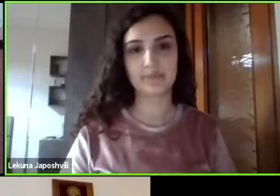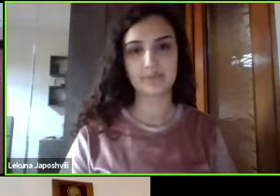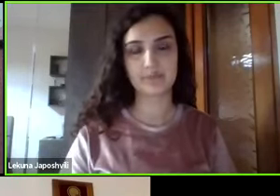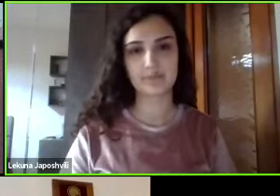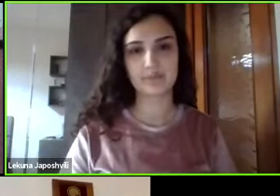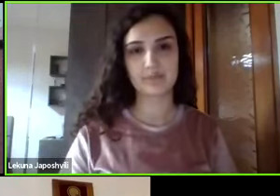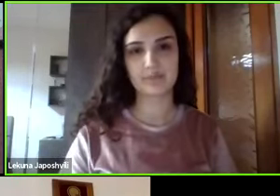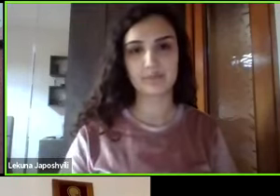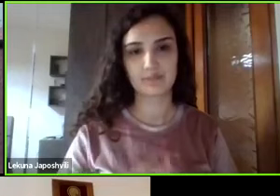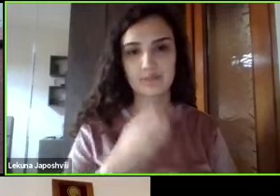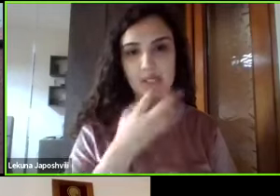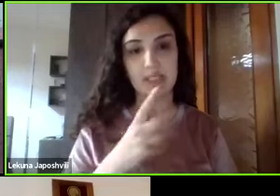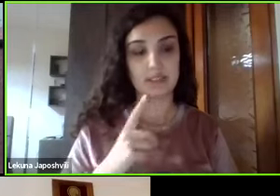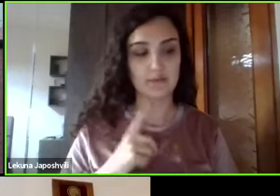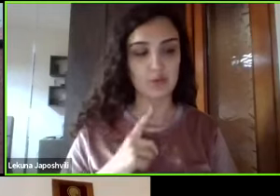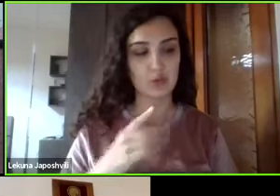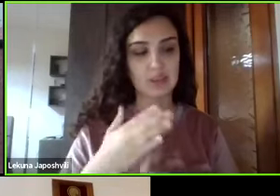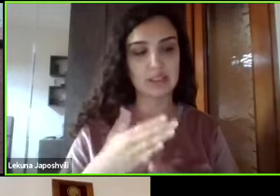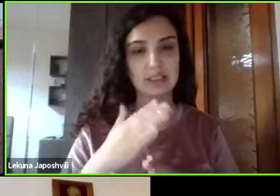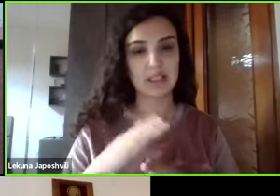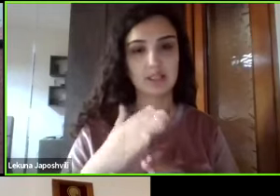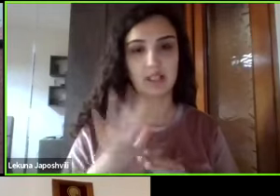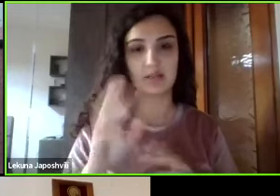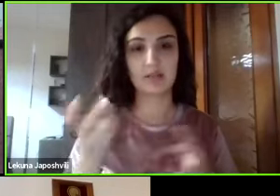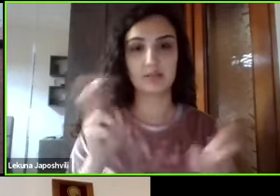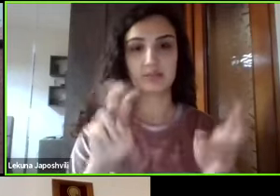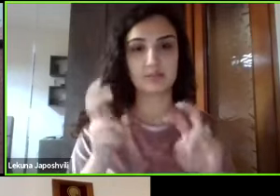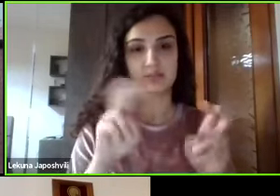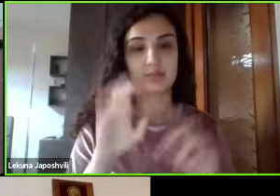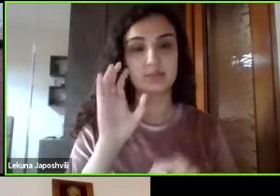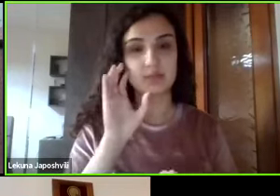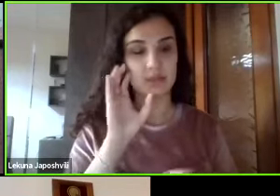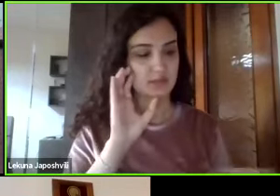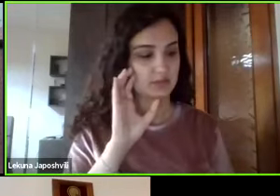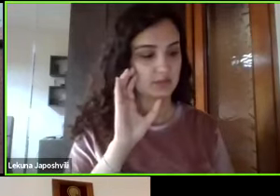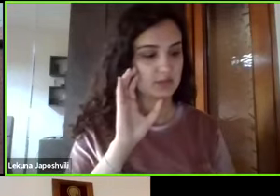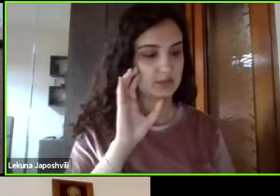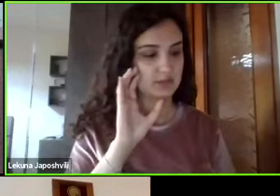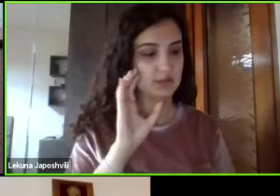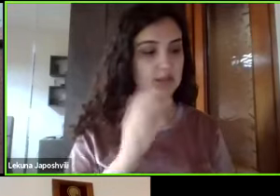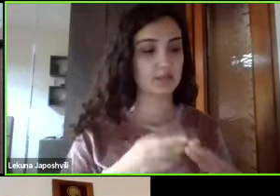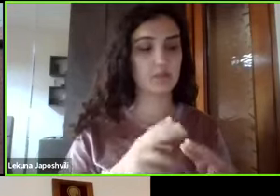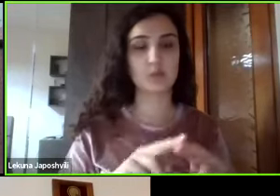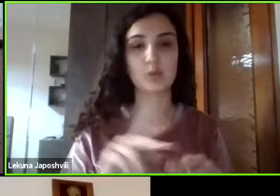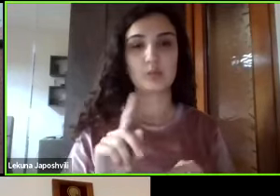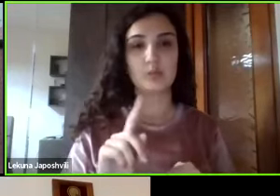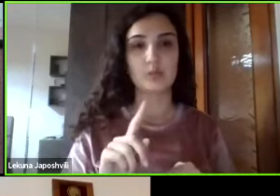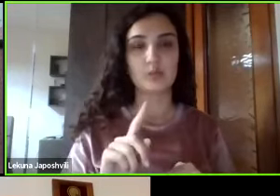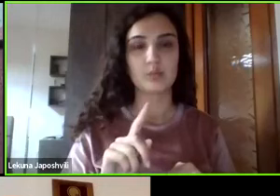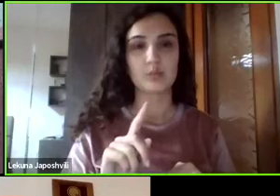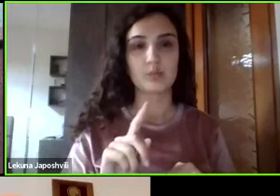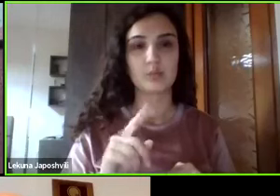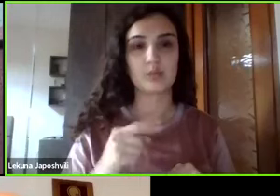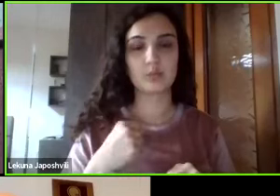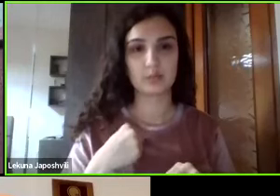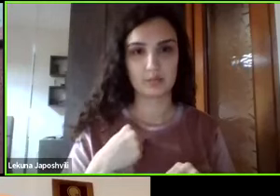კი ბატონო, დავაოდოთ, ნელ-ნელა შემოგვერთდებიან ჩვენი მსმენელები, იმიტომ რომ გვიჩვენა პრაქტიკა.